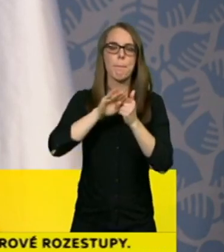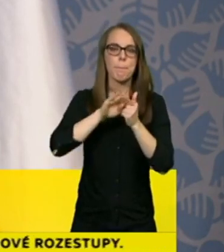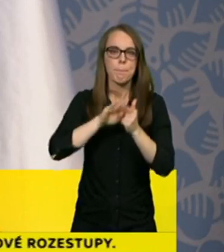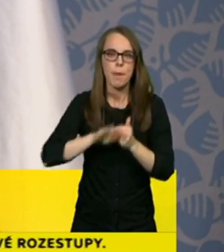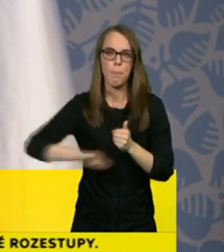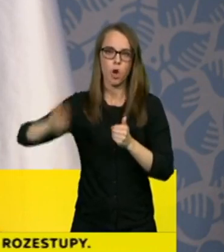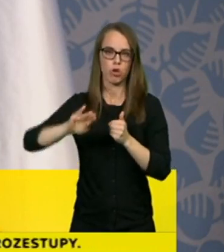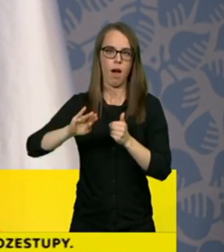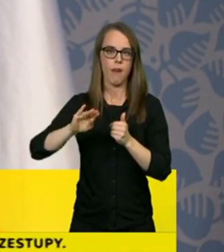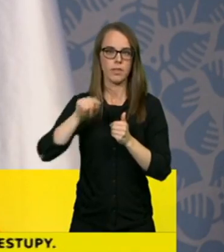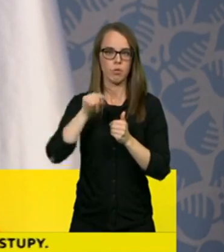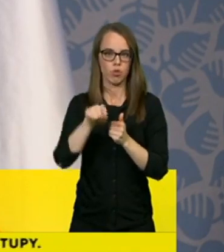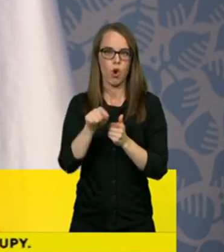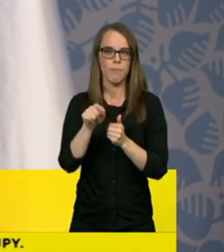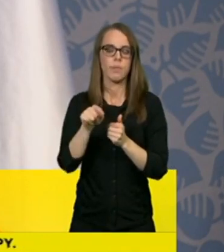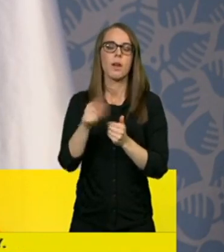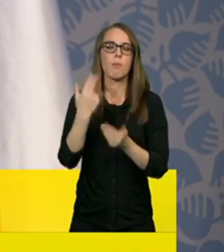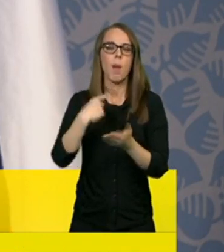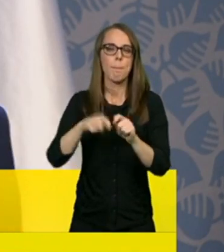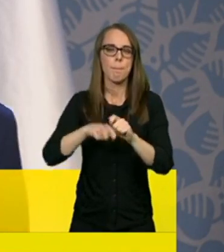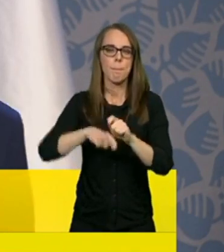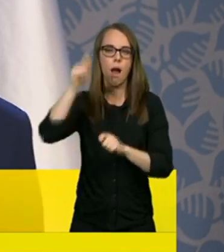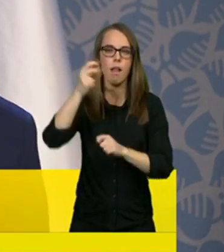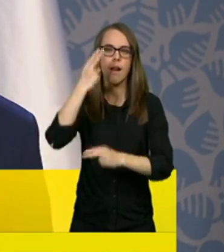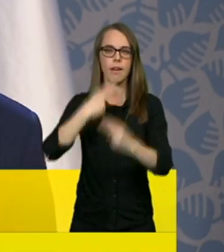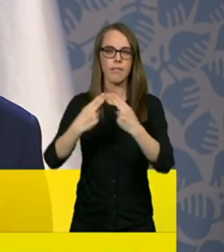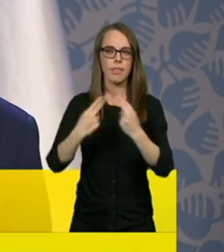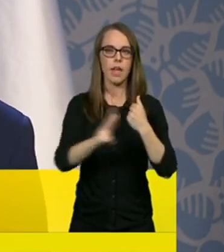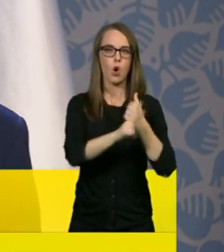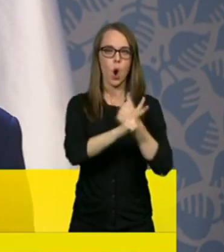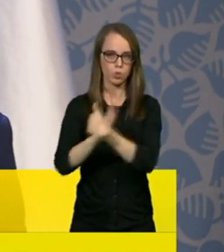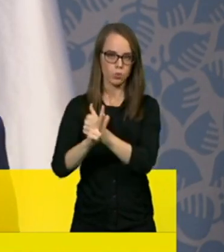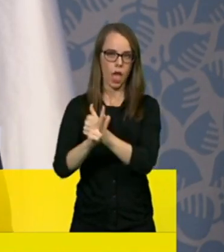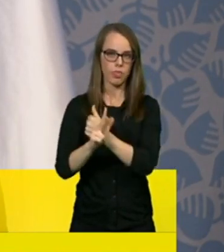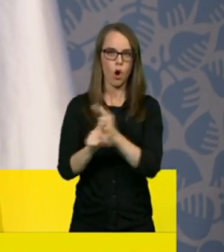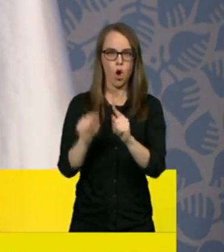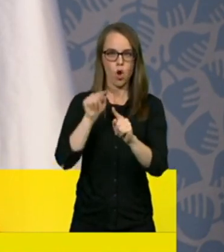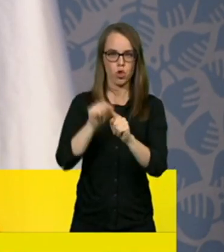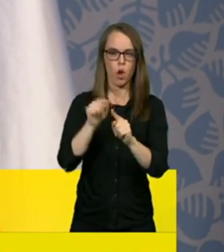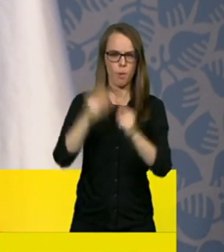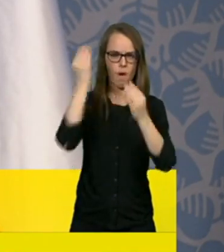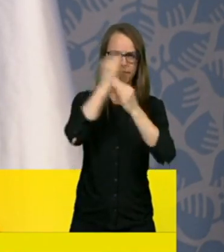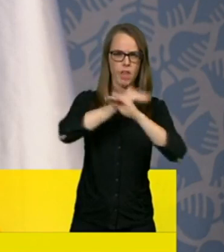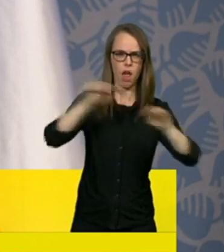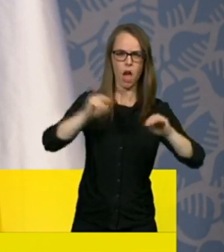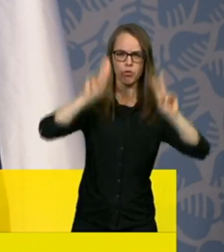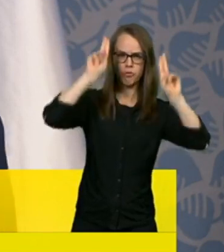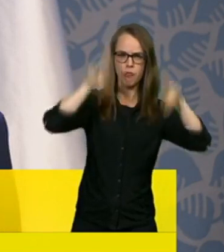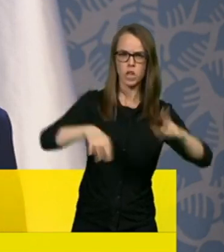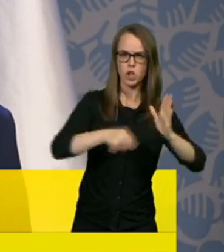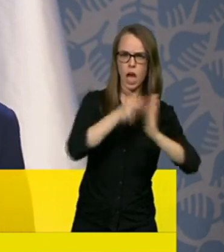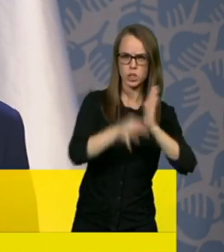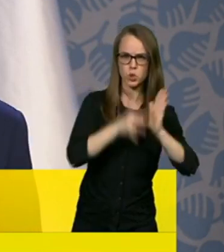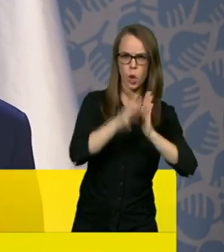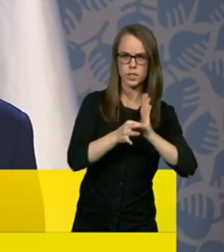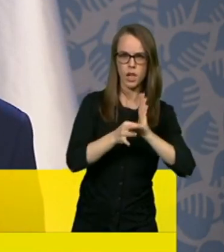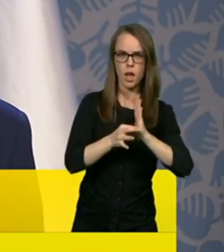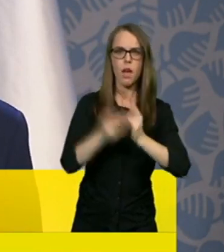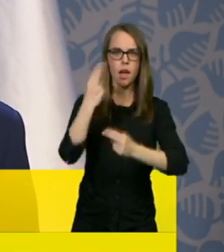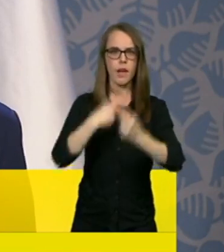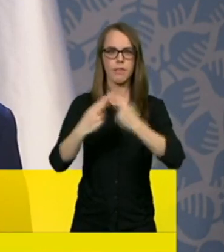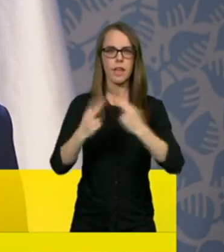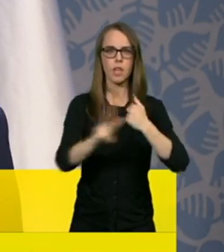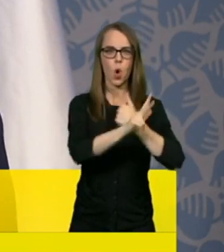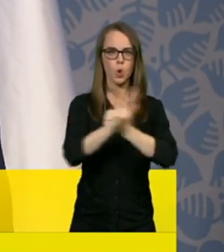18. května, to znamená po ukončení nouzového stavu, tak jak jsme avizovali. že tedy nebudeme žádat o prodloužení